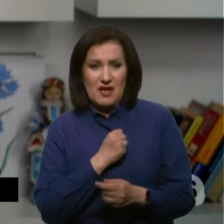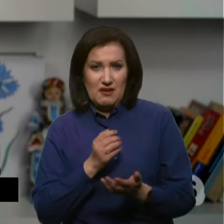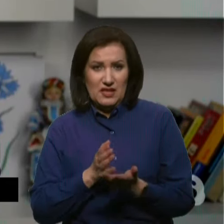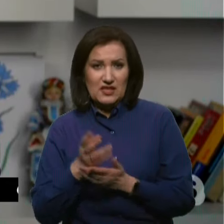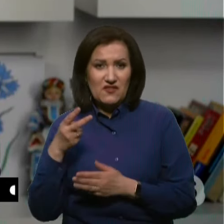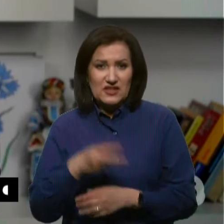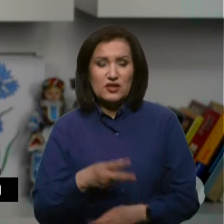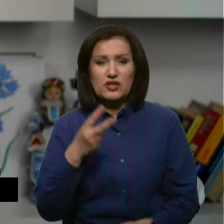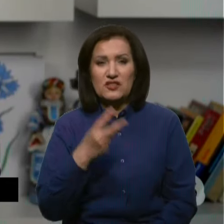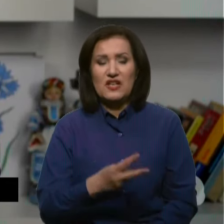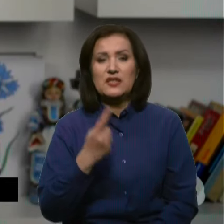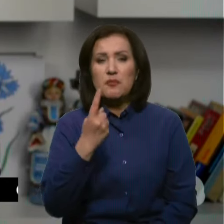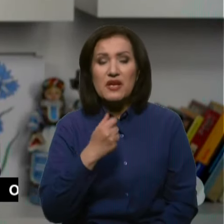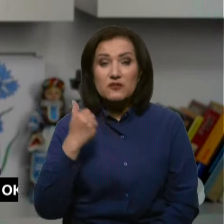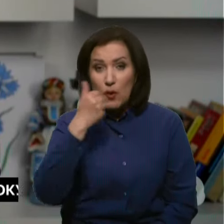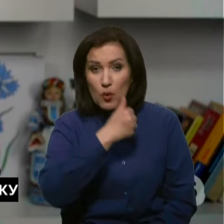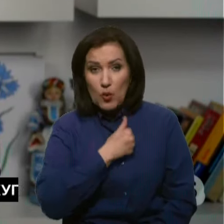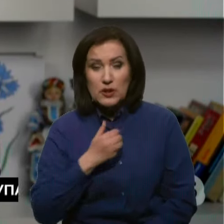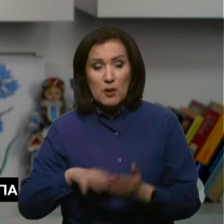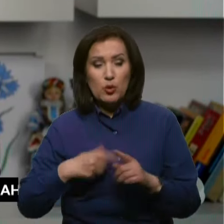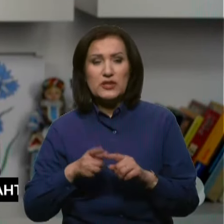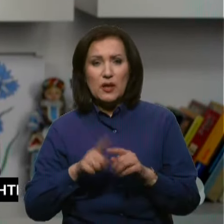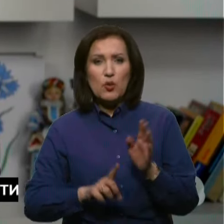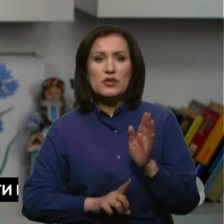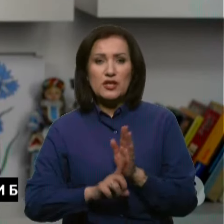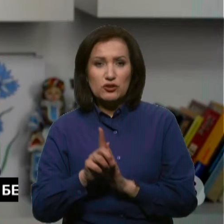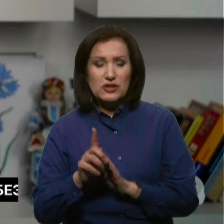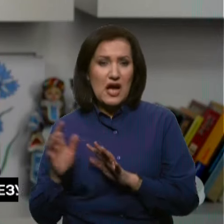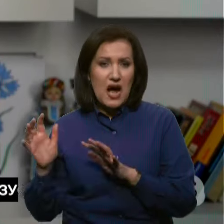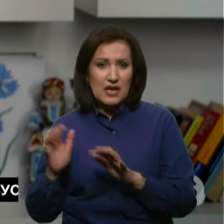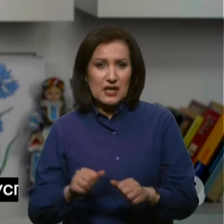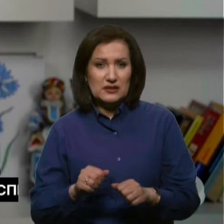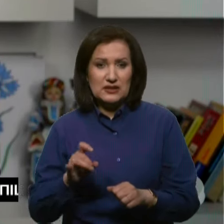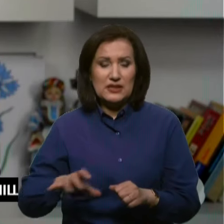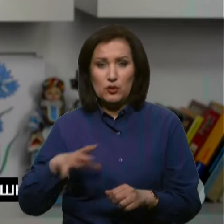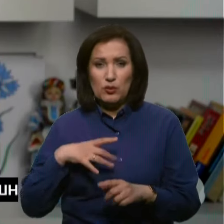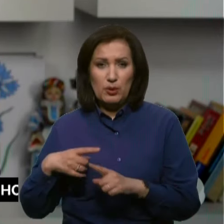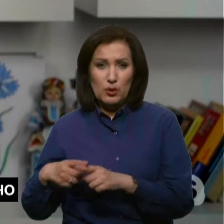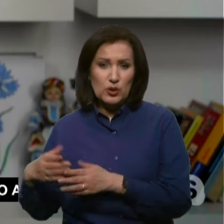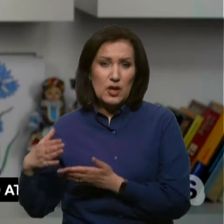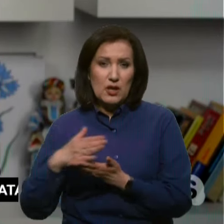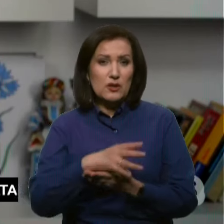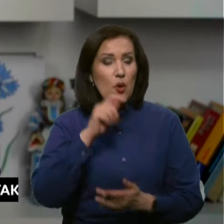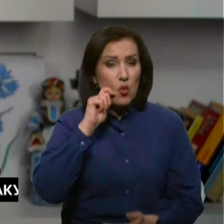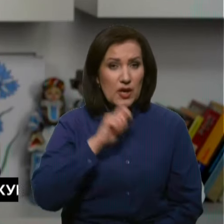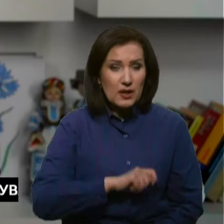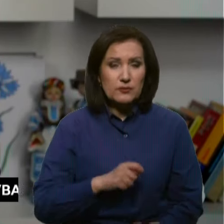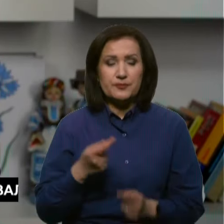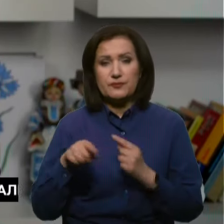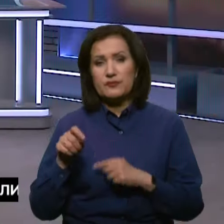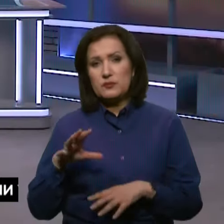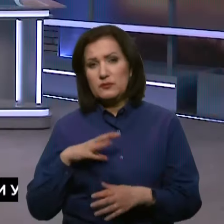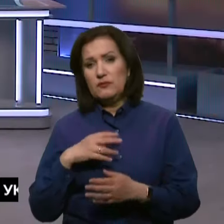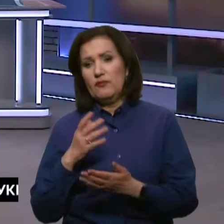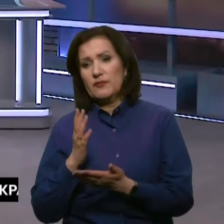дактрыны 2021 года, пасля якой пачалася агрэсія з тэрыторыі Беларусі супраць України. Значить, там